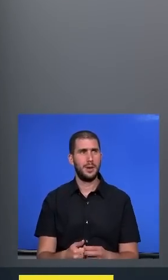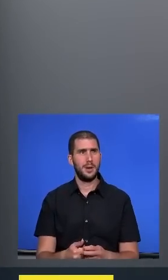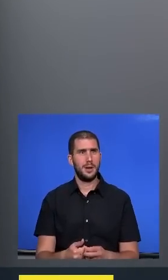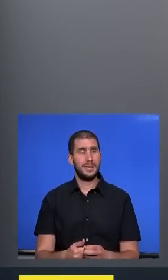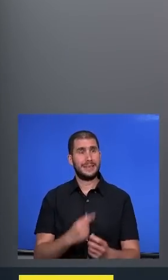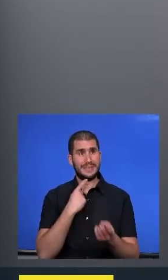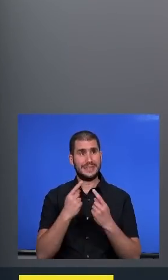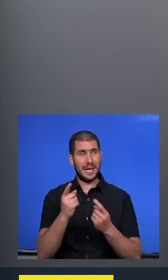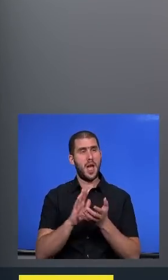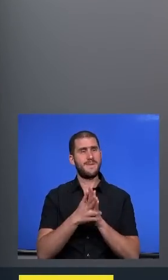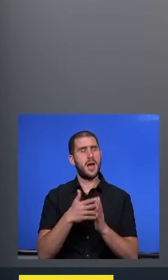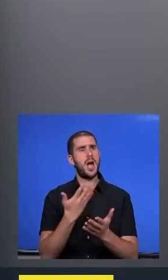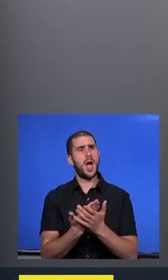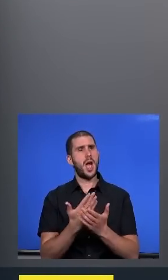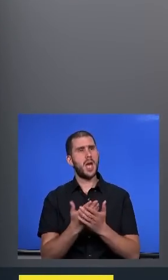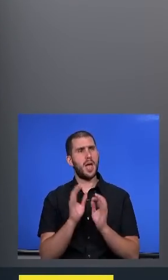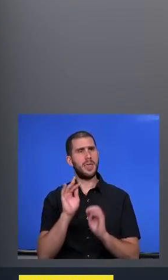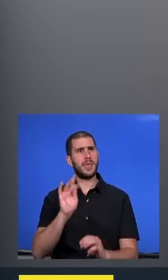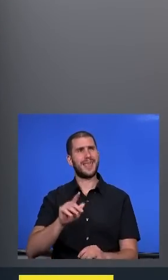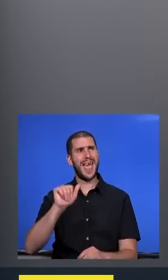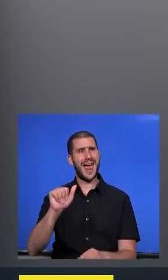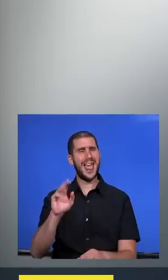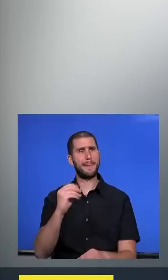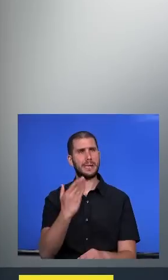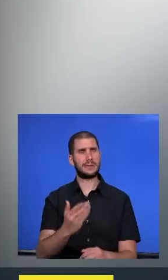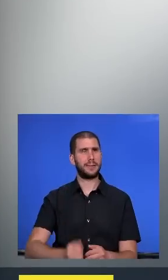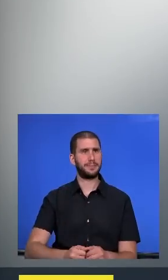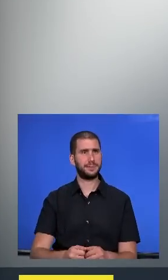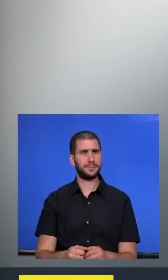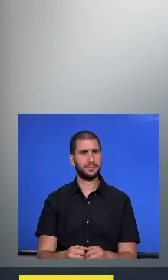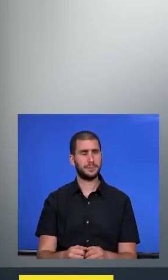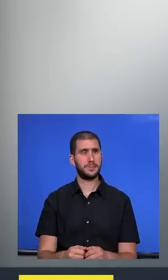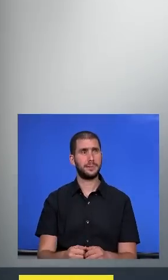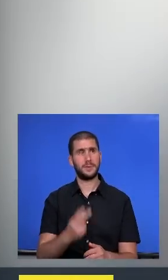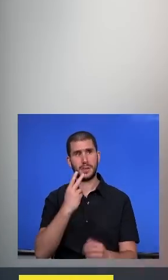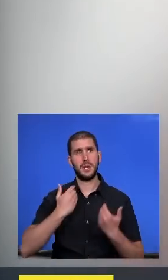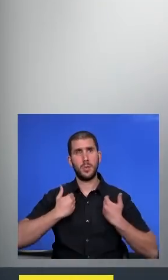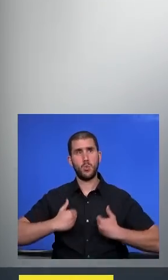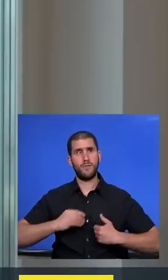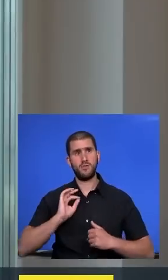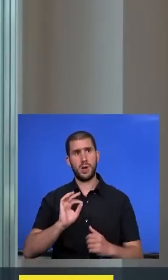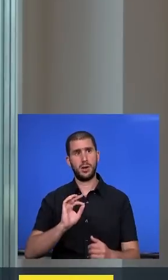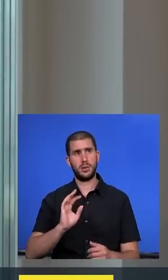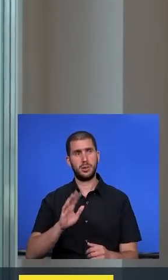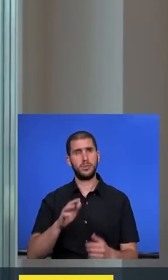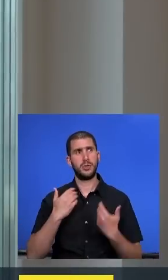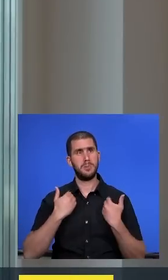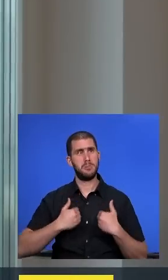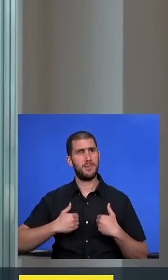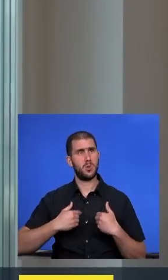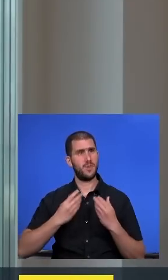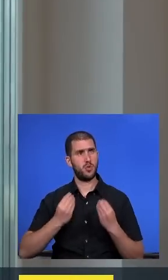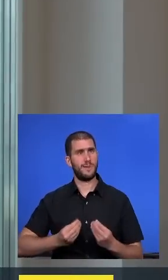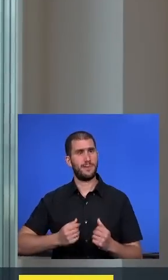השיחה הזאת הפכה לראיה המרכזית נגד אלי מאסטר. הסיפור הוא פוקזה. הסיפור הוא מנה חרושה.